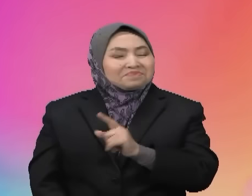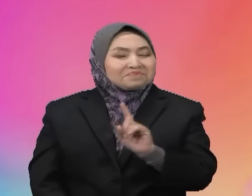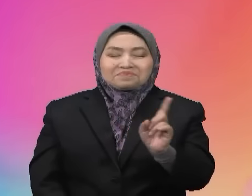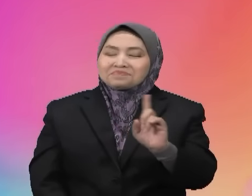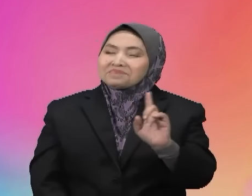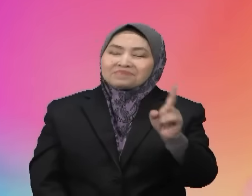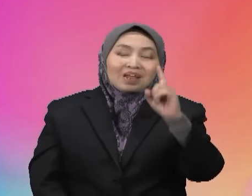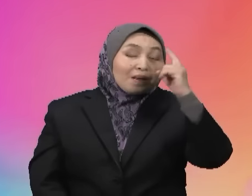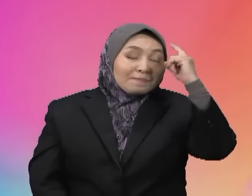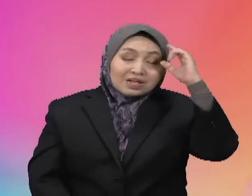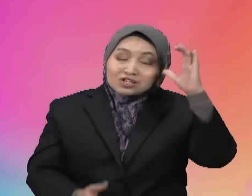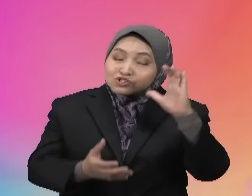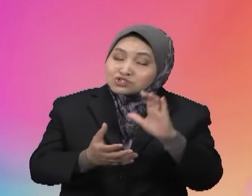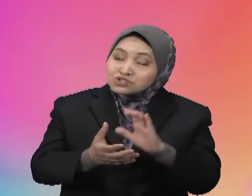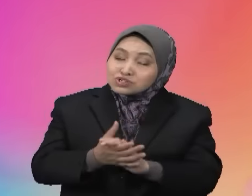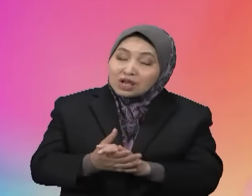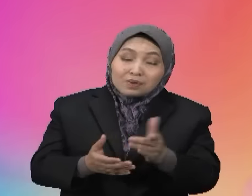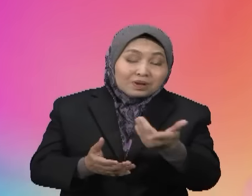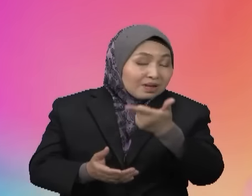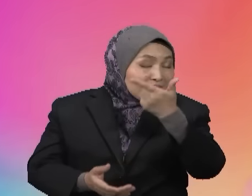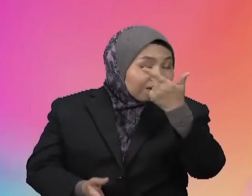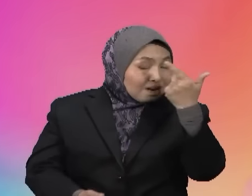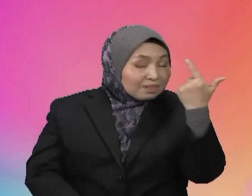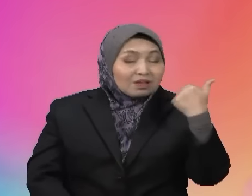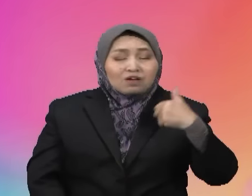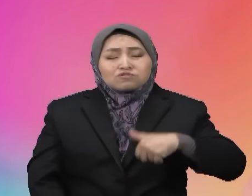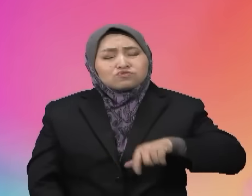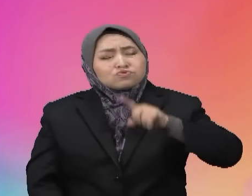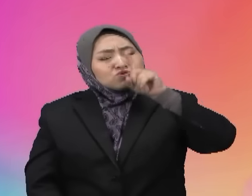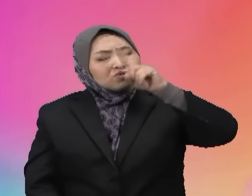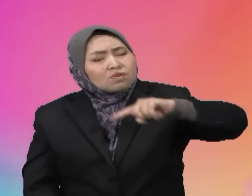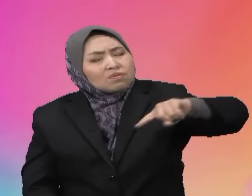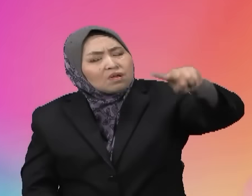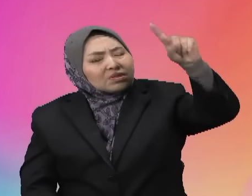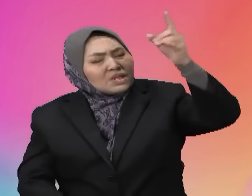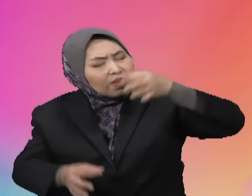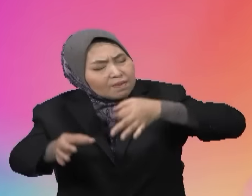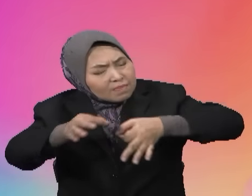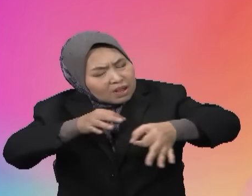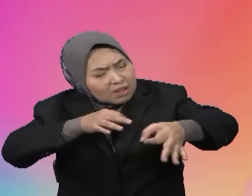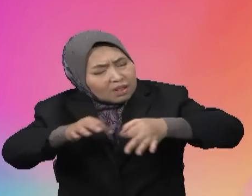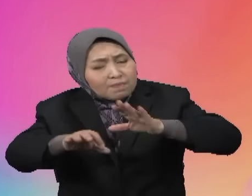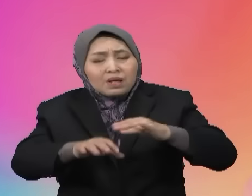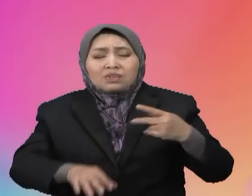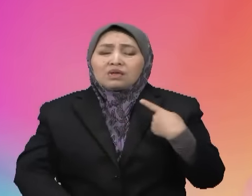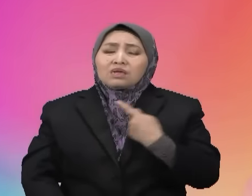لكم قد نبأنا الله من